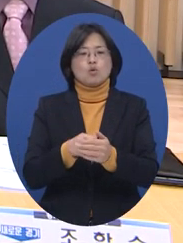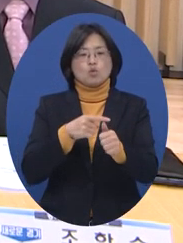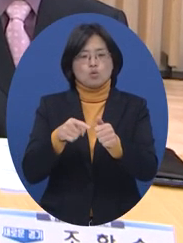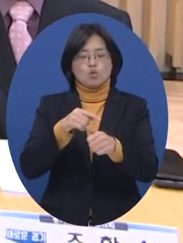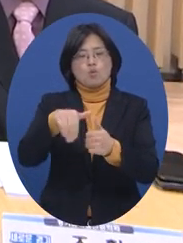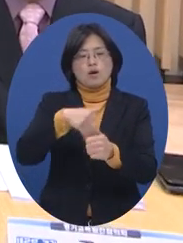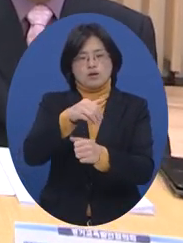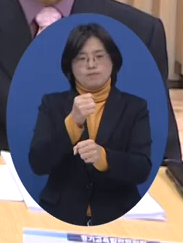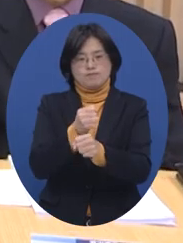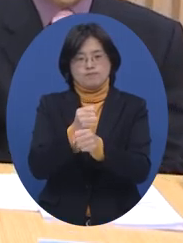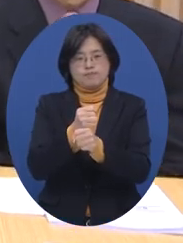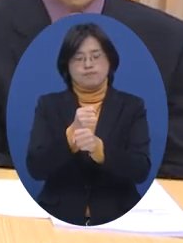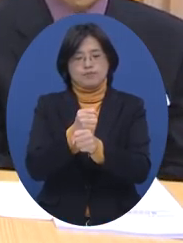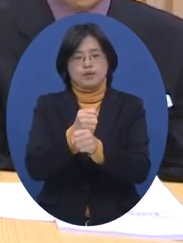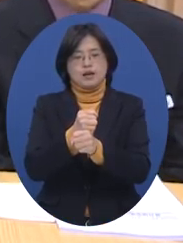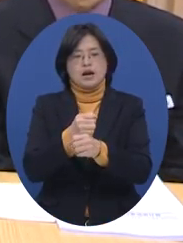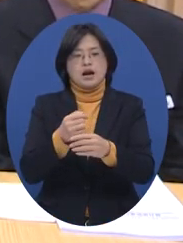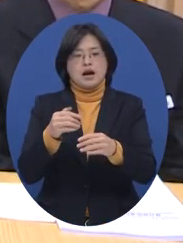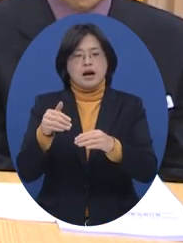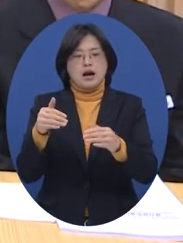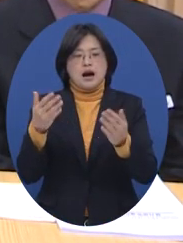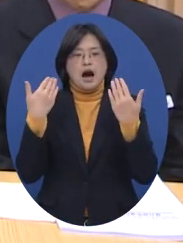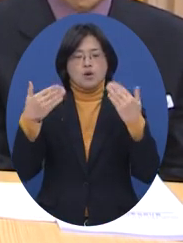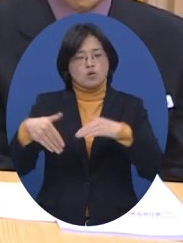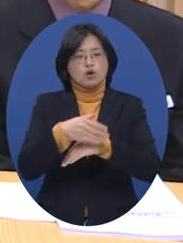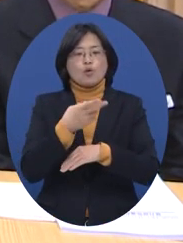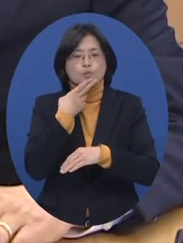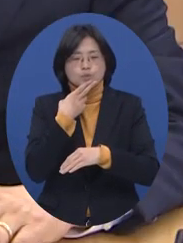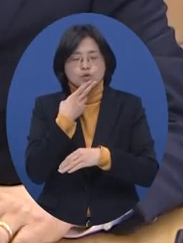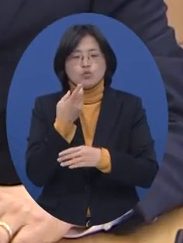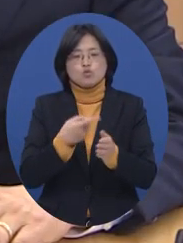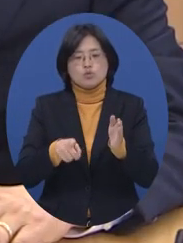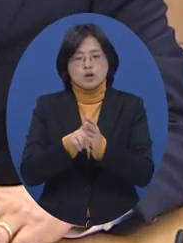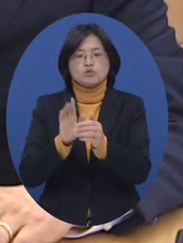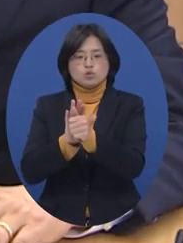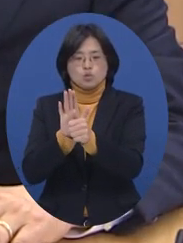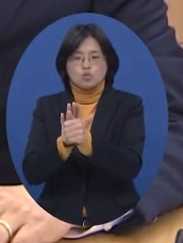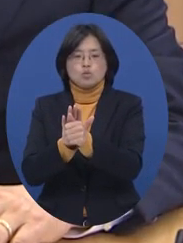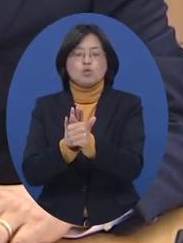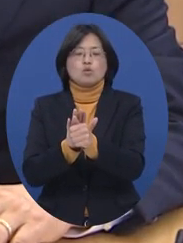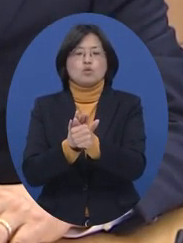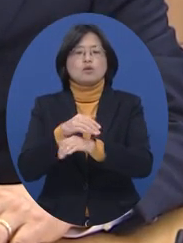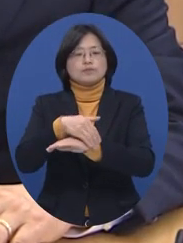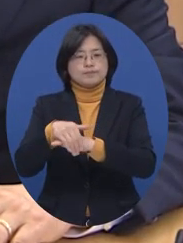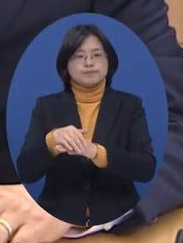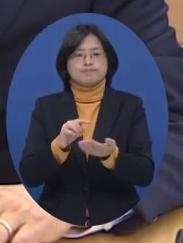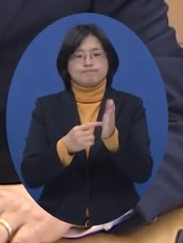조성해 학교 밖 청소년과 어린이까지 보듬는 경기도를 만들자는 뜻을 밝혔습니다.